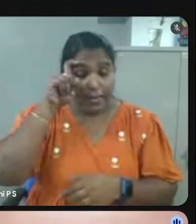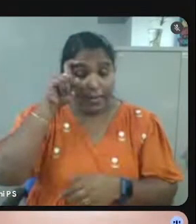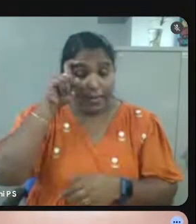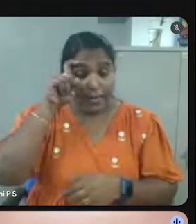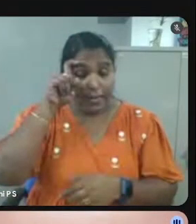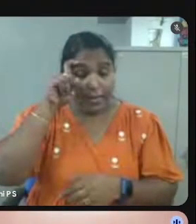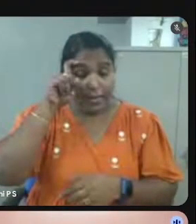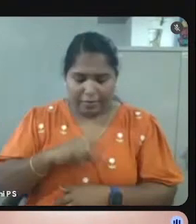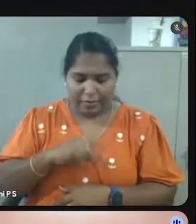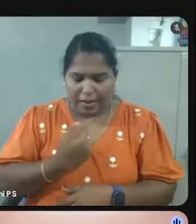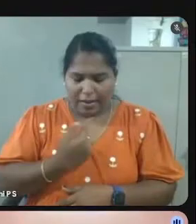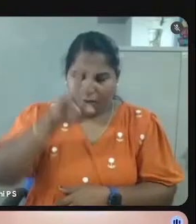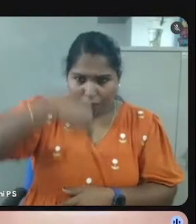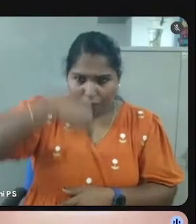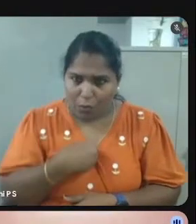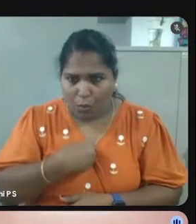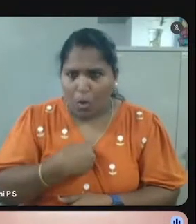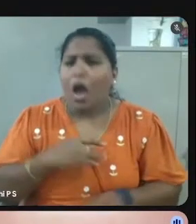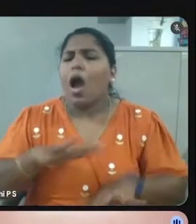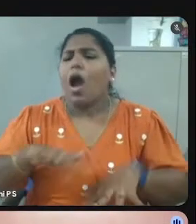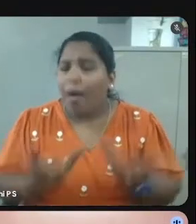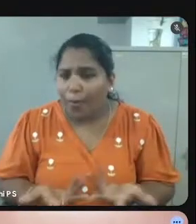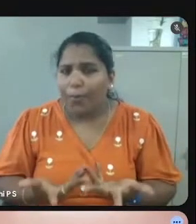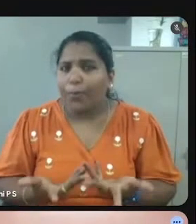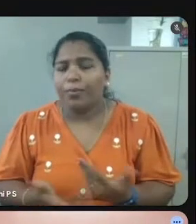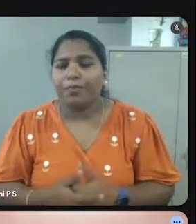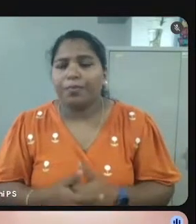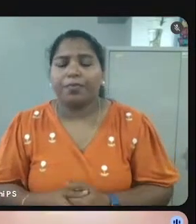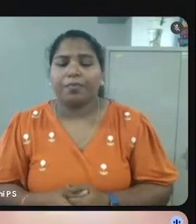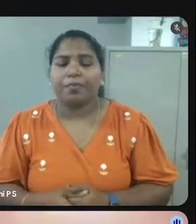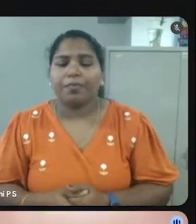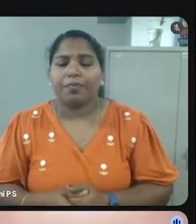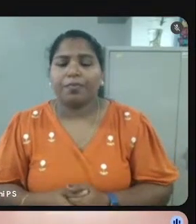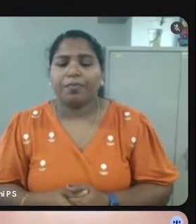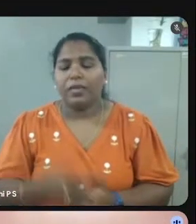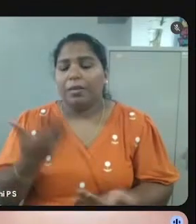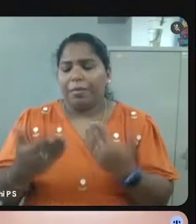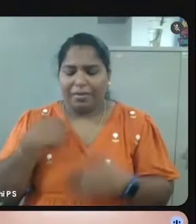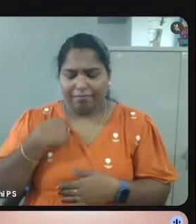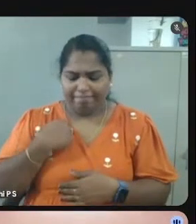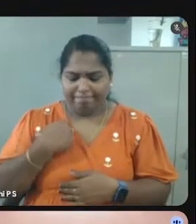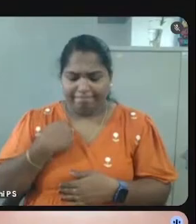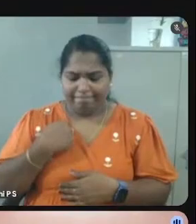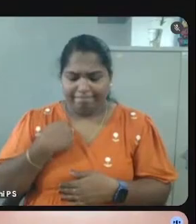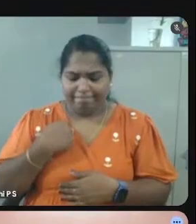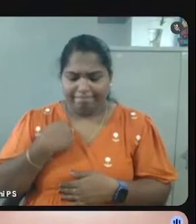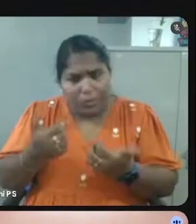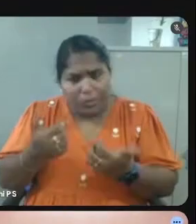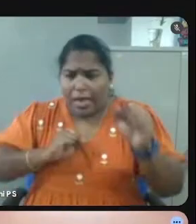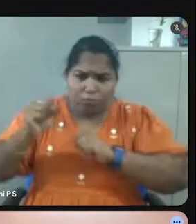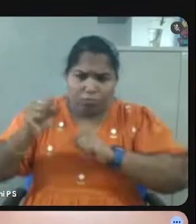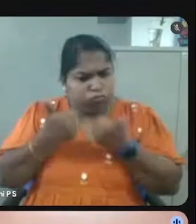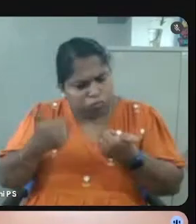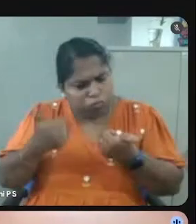ഒരു വ്യക്തി തമ്മിൽ എങ്ങനെ സെക്ഷുവൽ വ്യൂ ചെയ്യുന്നു, ഞാൻ ആക്റ്റീവ് ആണോ, ഞാൻ ആക്റ്റീവ് ഇല്ല, അങ്ങനെ